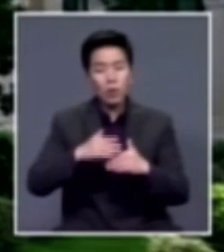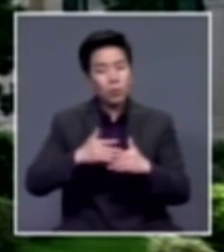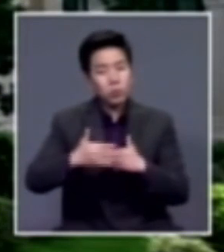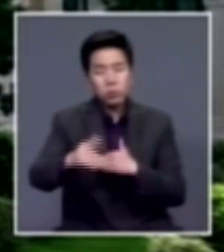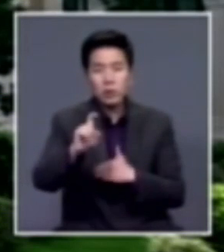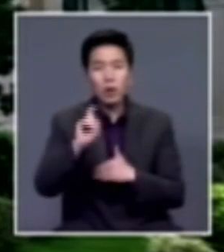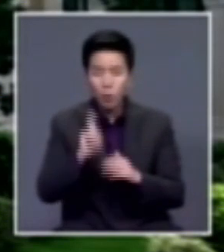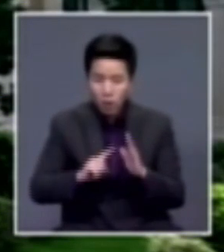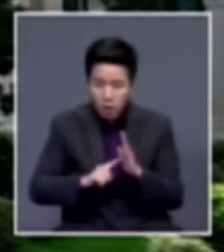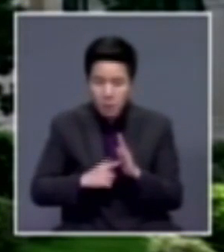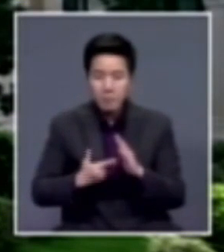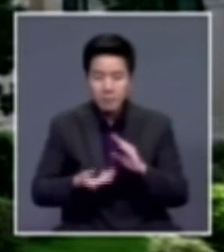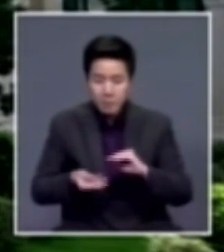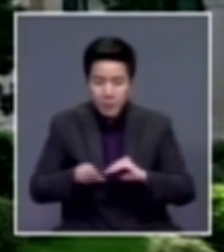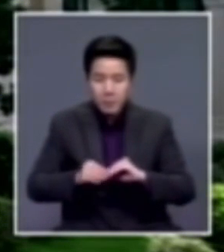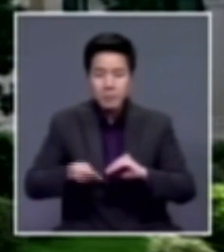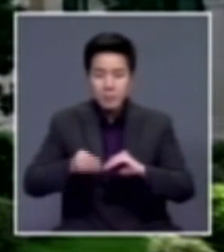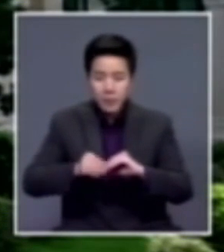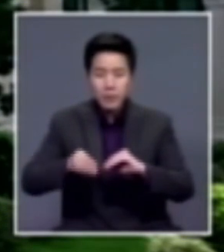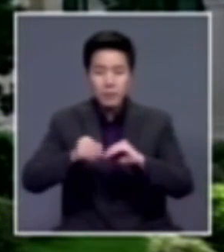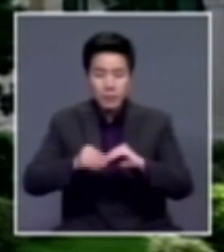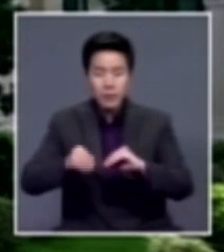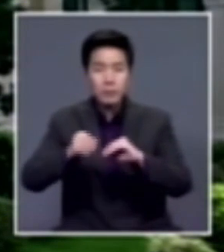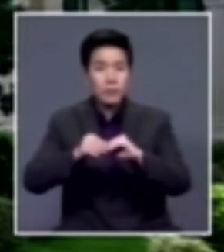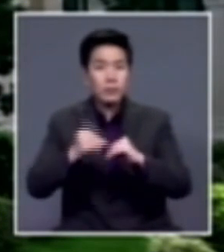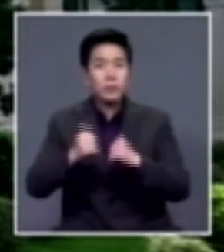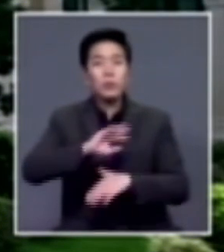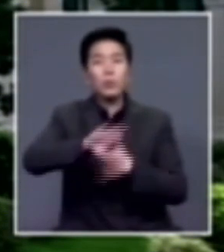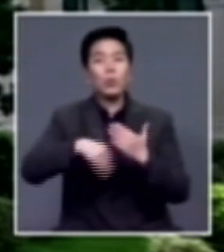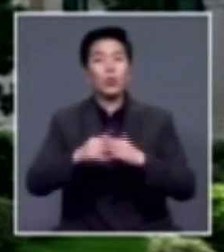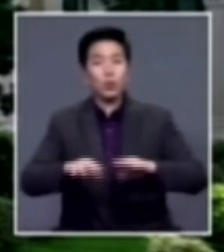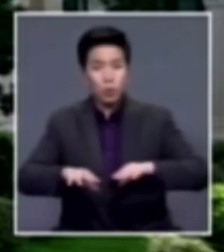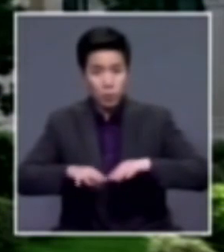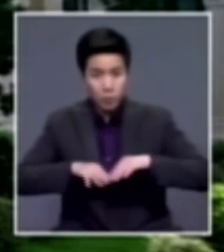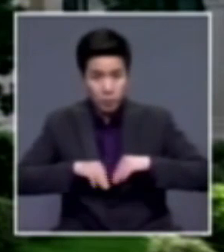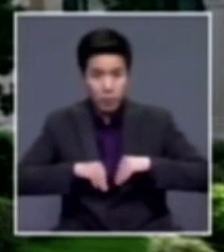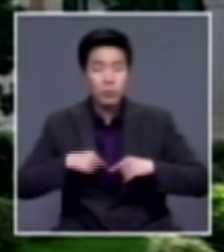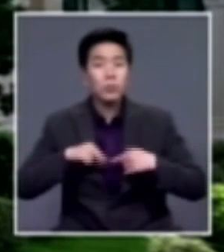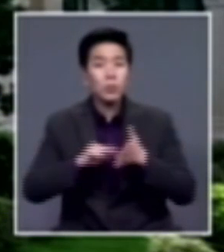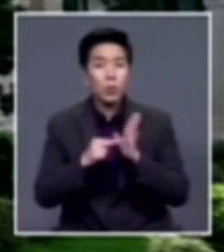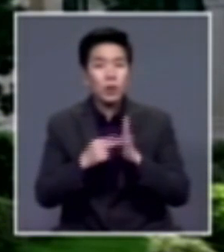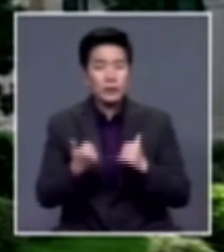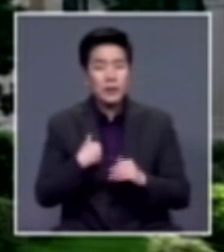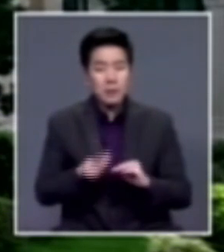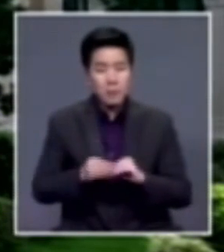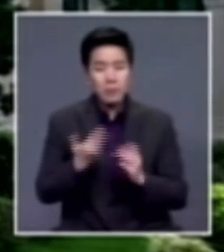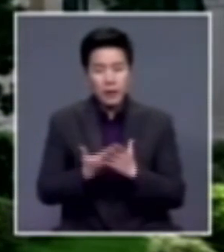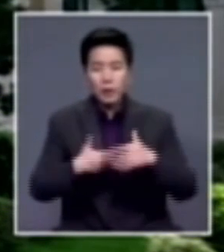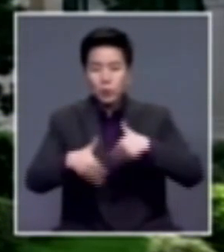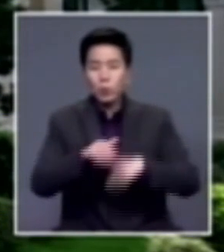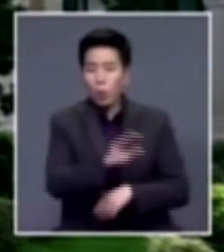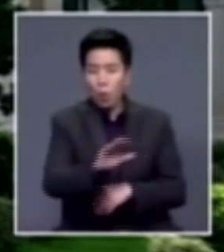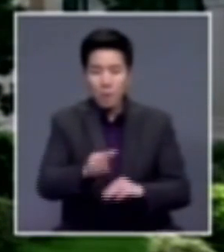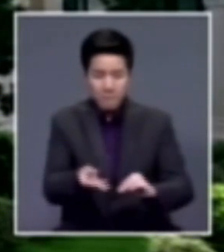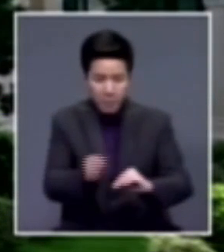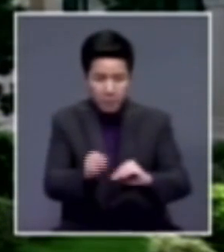ปไม่รอดต้องค่อยๆเริ่มค่อยๆเพิ่มนะจนทุกคนยอมรับได้นะครับเราก็ต้องการเพิ่มรายได้ในท้องถิ่นให้มากที่สุดนะ